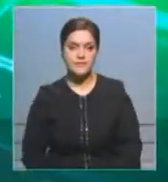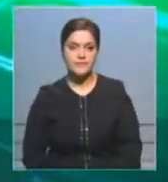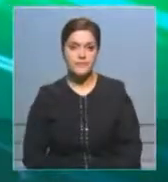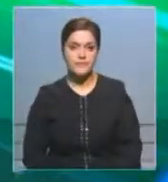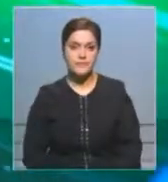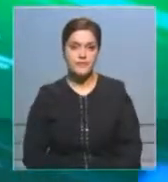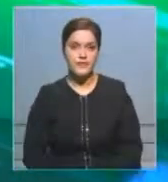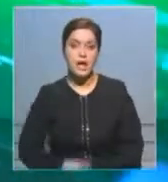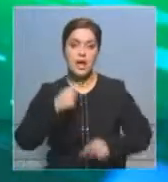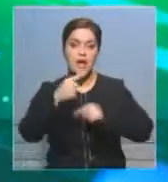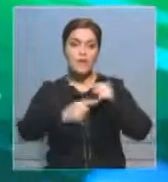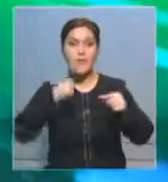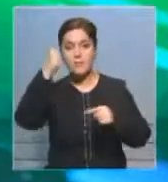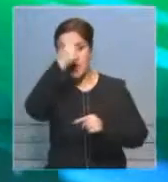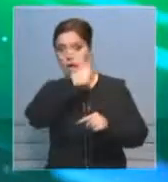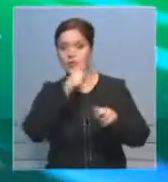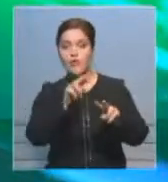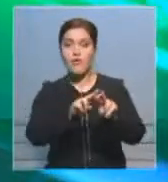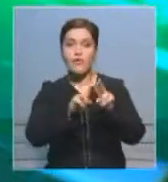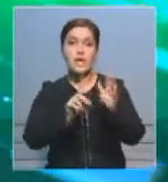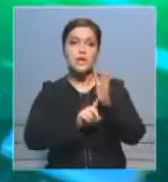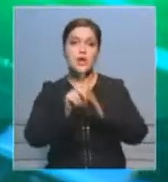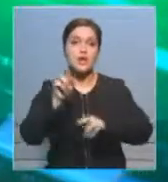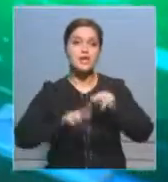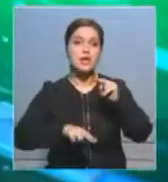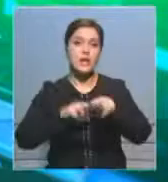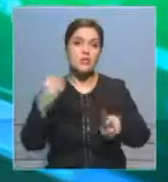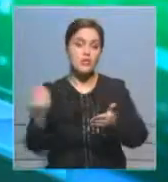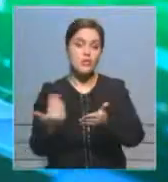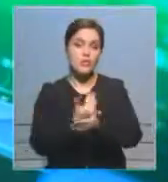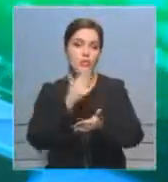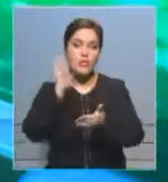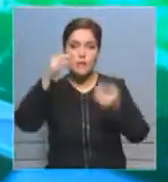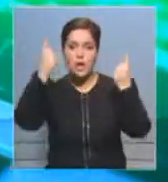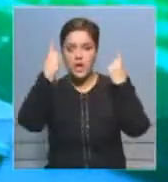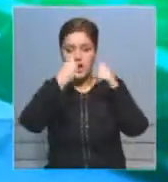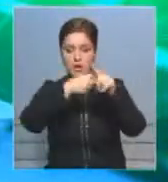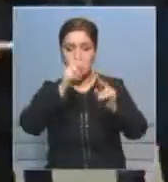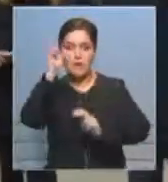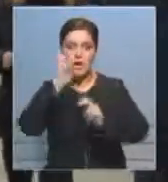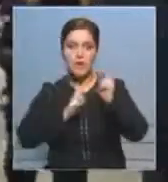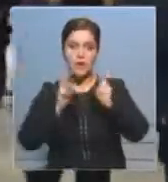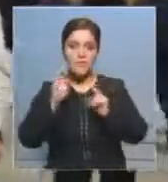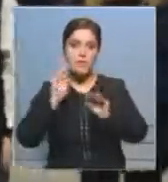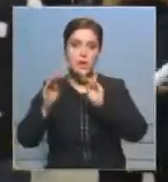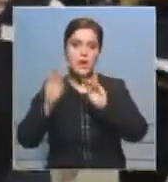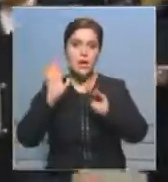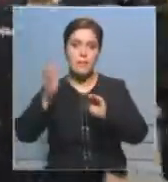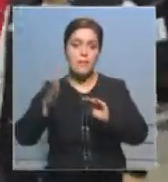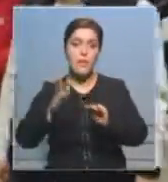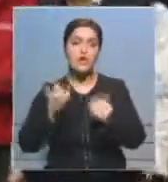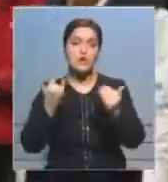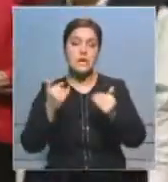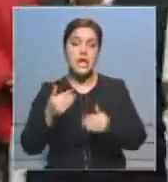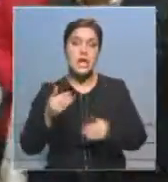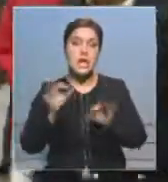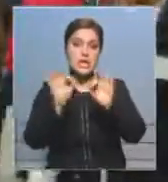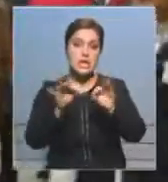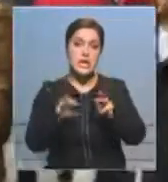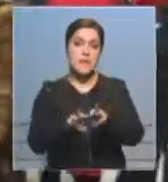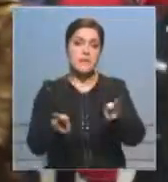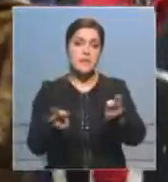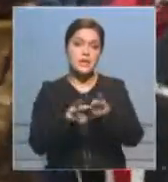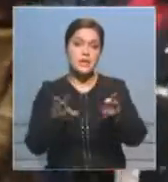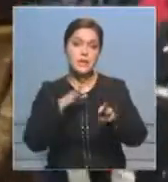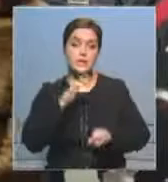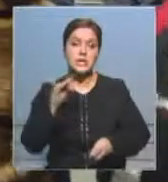в следующем году в астане начнет строительство нового индустриального парка подробнее об этом проекте сегодня доложили с трубой инвестициям